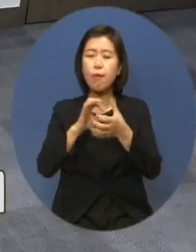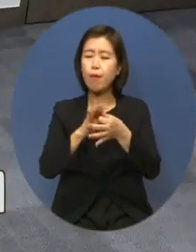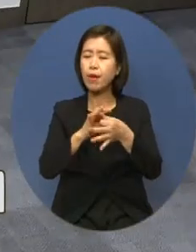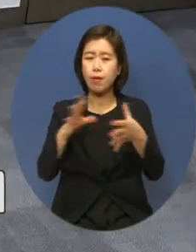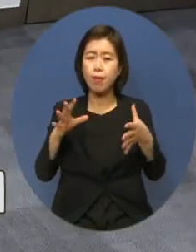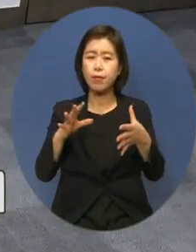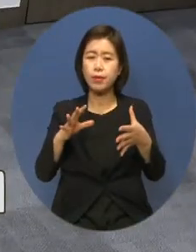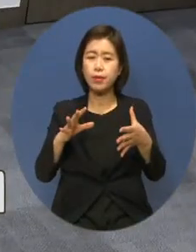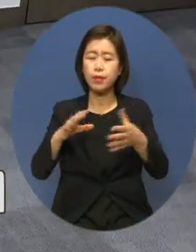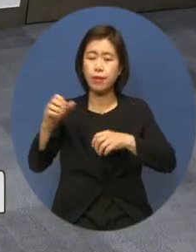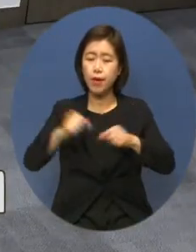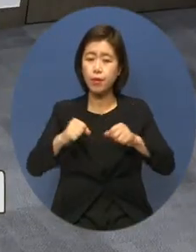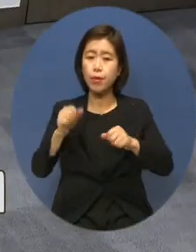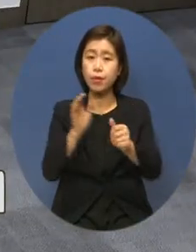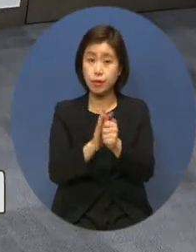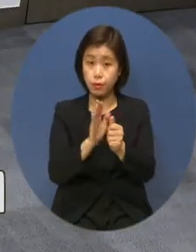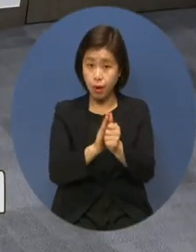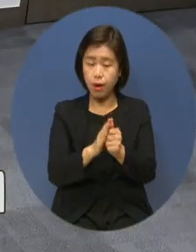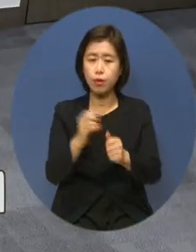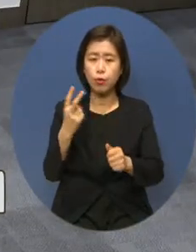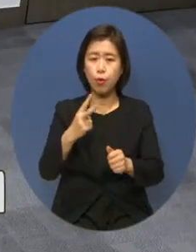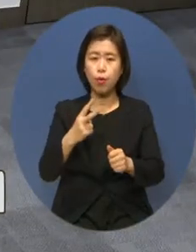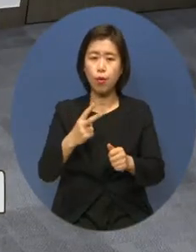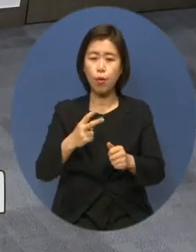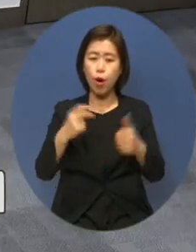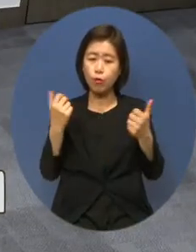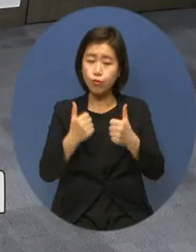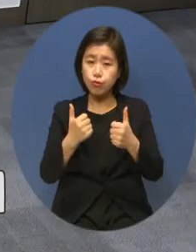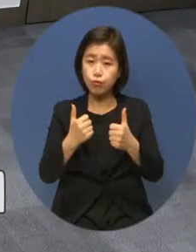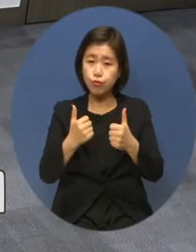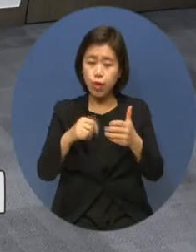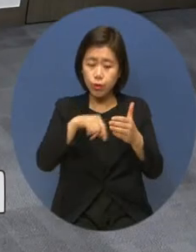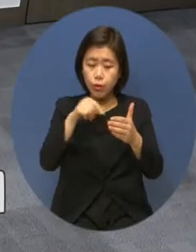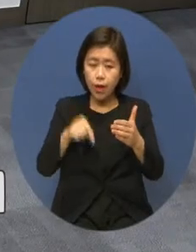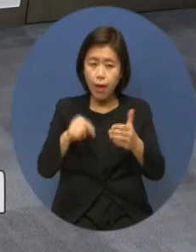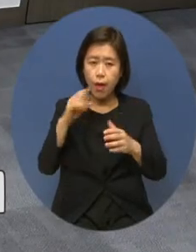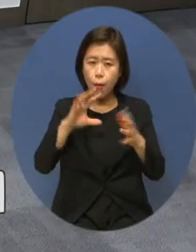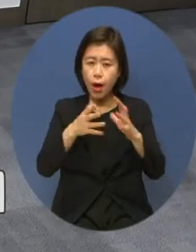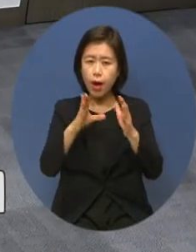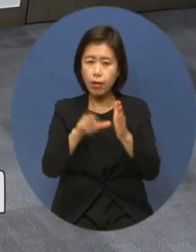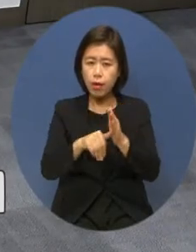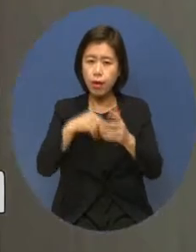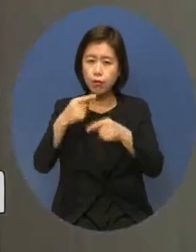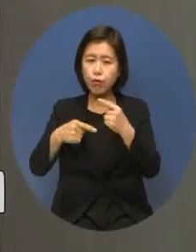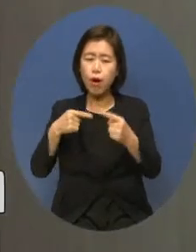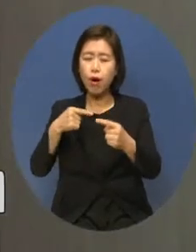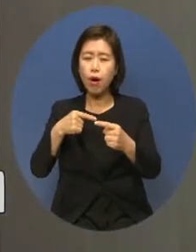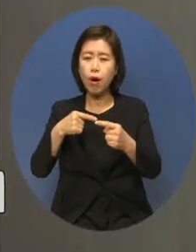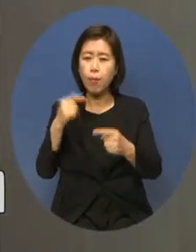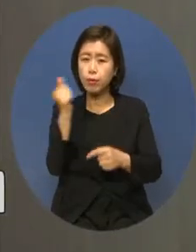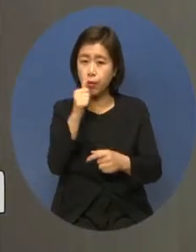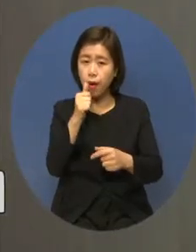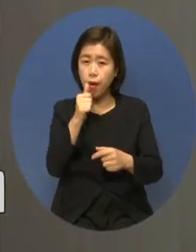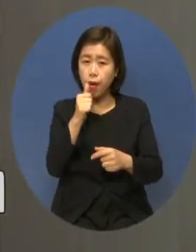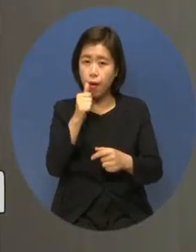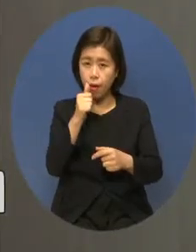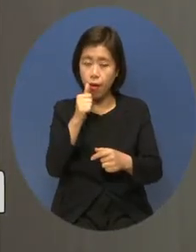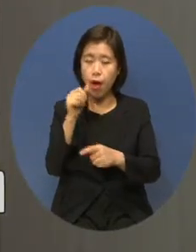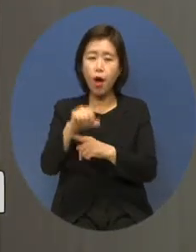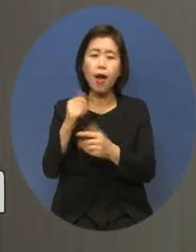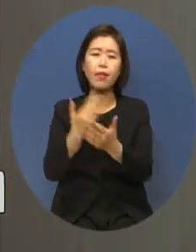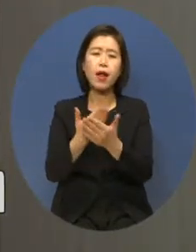이제 국회에 있어서 이제 수어 통역에 관련된 법은 두 가지가 다 통과가 됐기 때문에 사실은 당사자분들한테